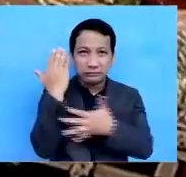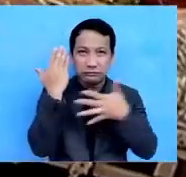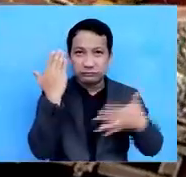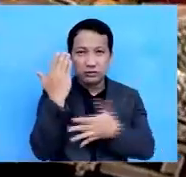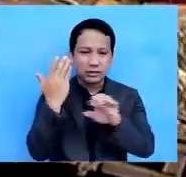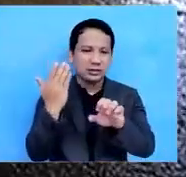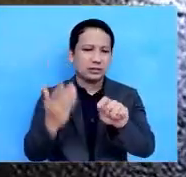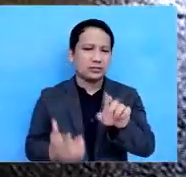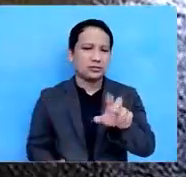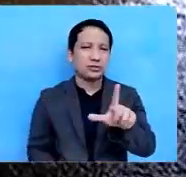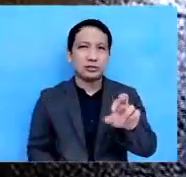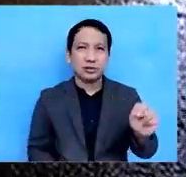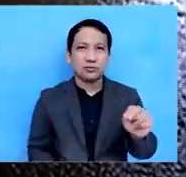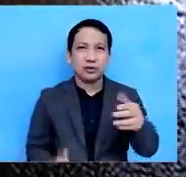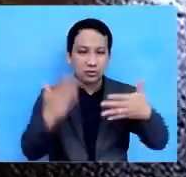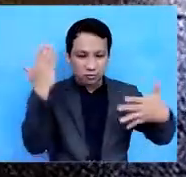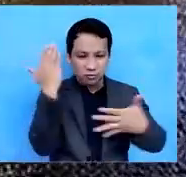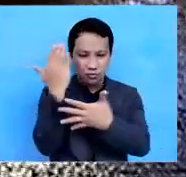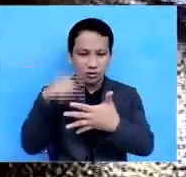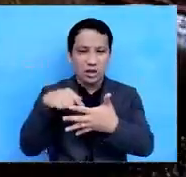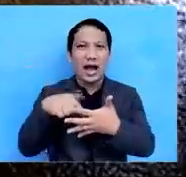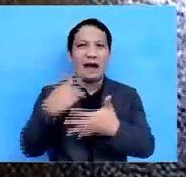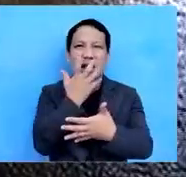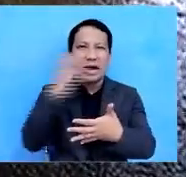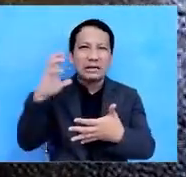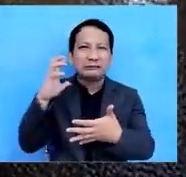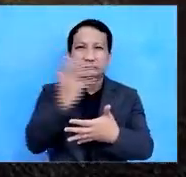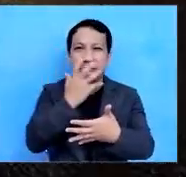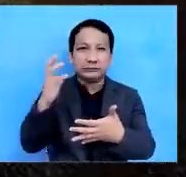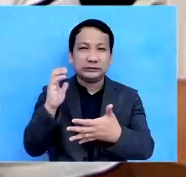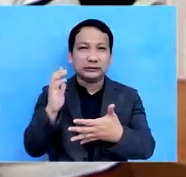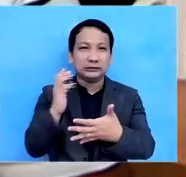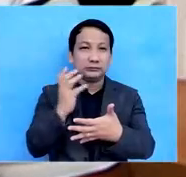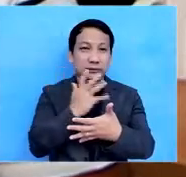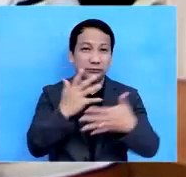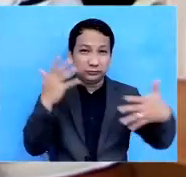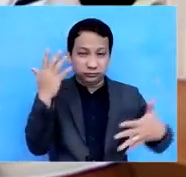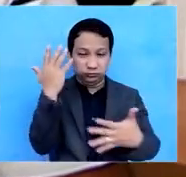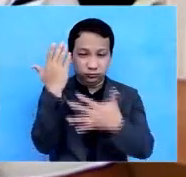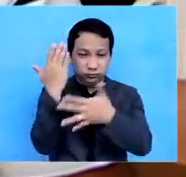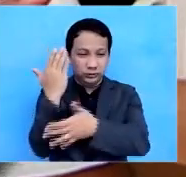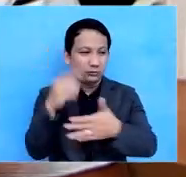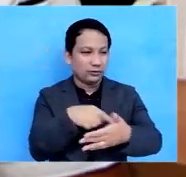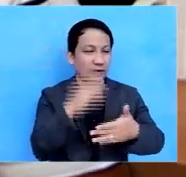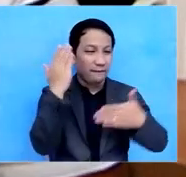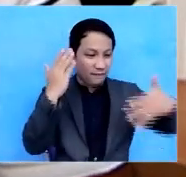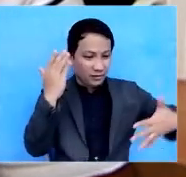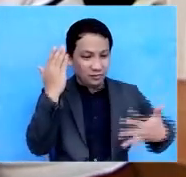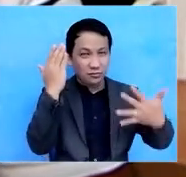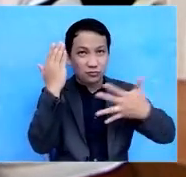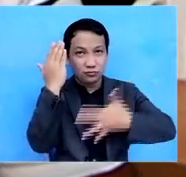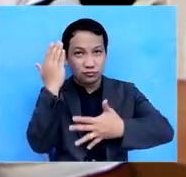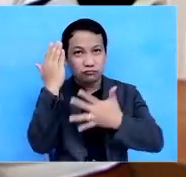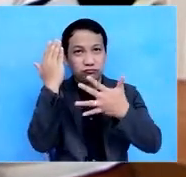ng mainit na panahon na nagpapaulan lalo na sa hapon. Galing kasi siya sa karagatang Pasipiko and then tatawid dito papunta sa